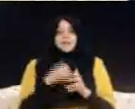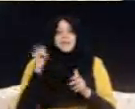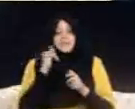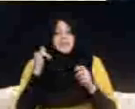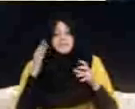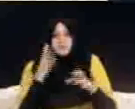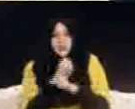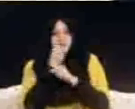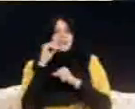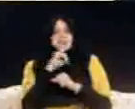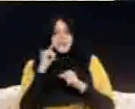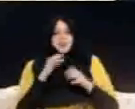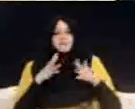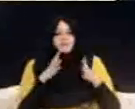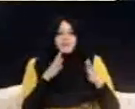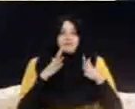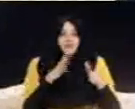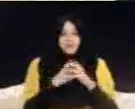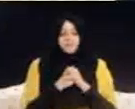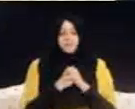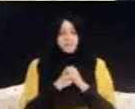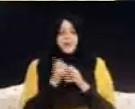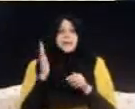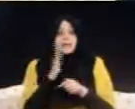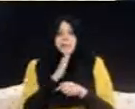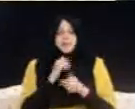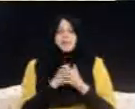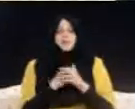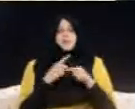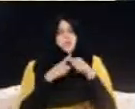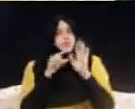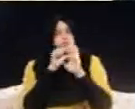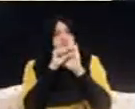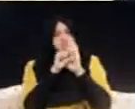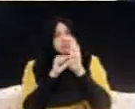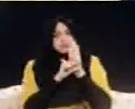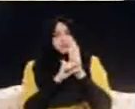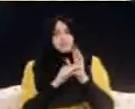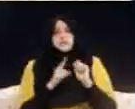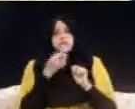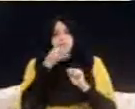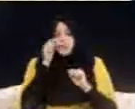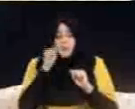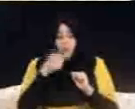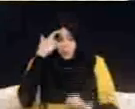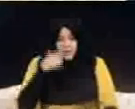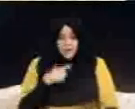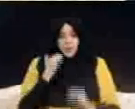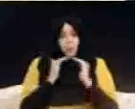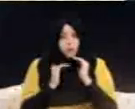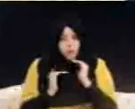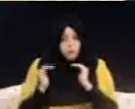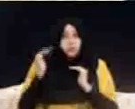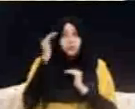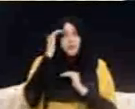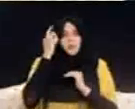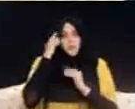زكاها. ودعت آيات القرآن الكريم إلى الارتقاء بالنفس من درن الذنوب